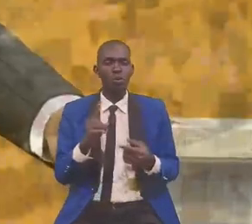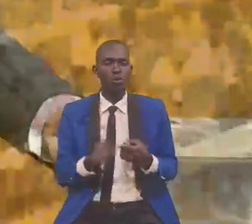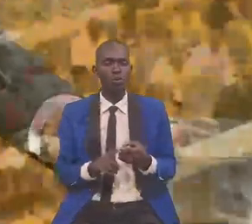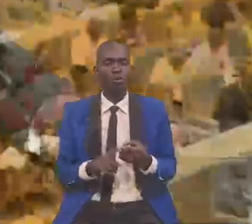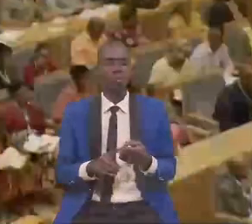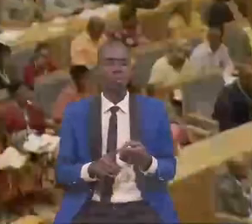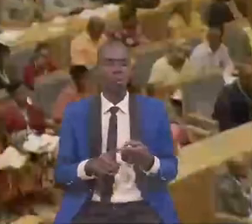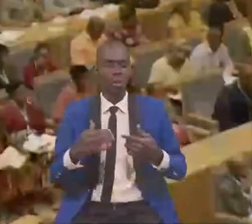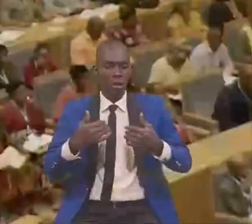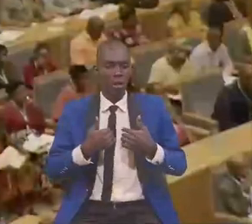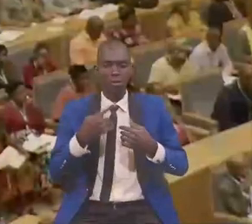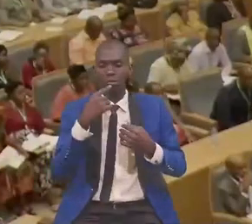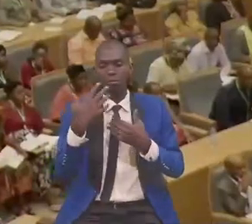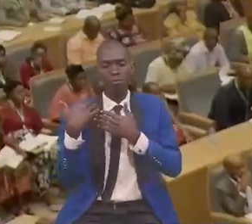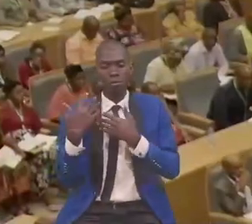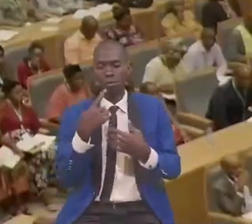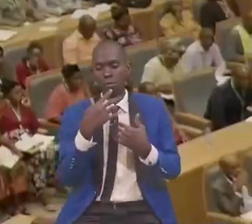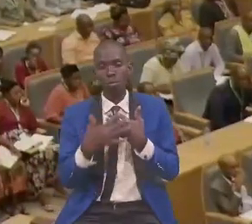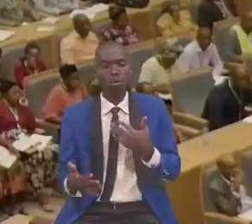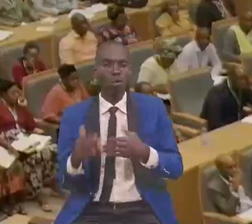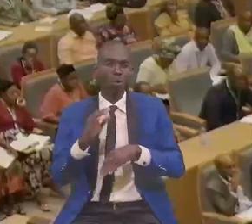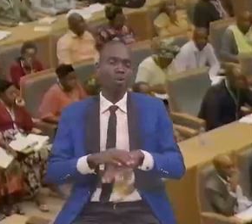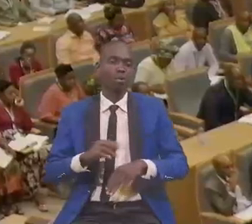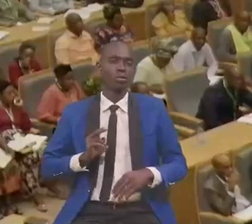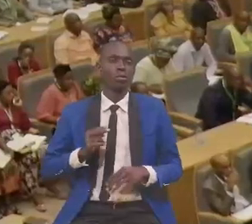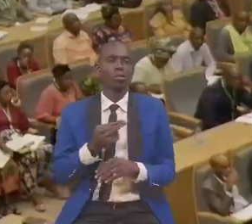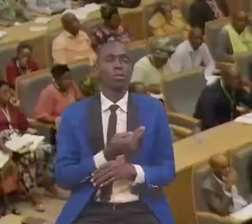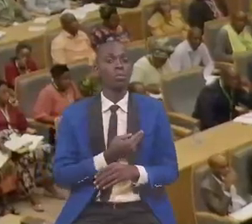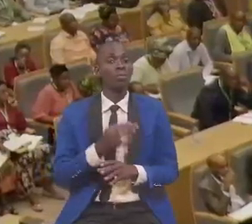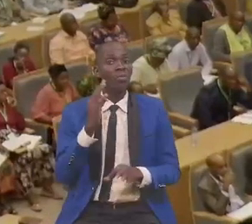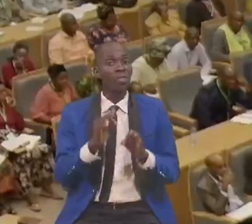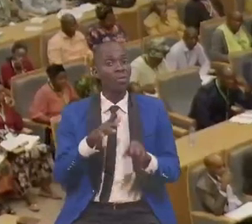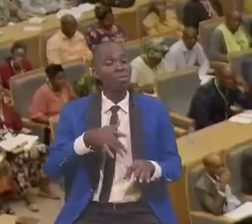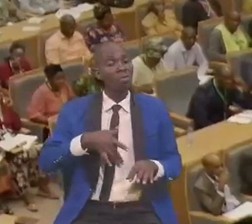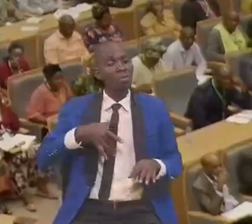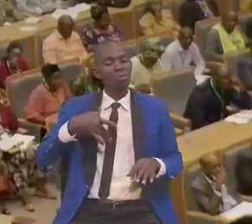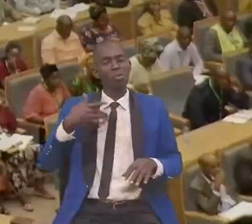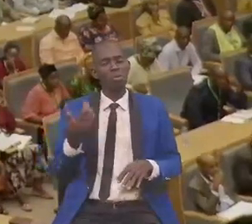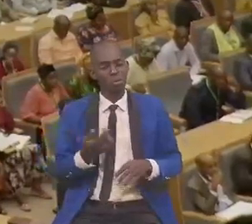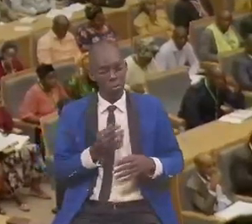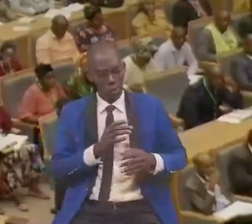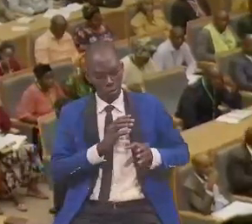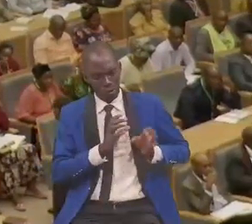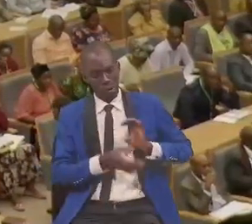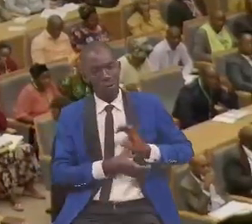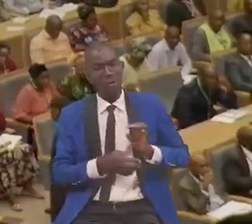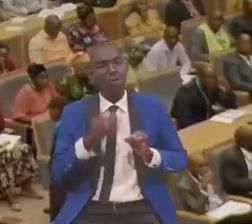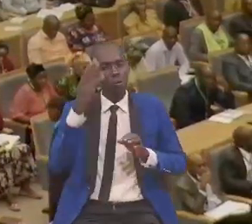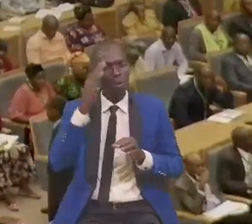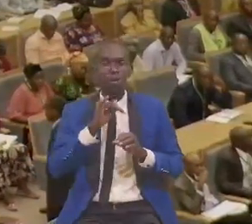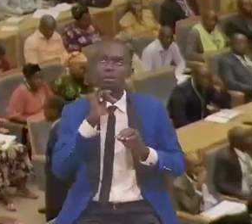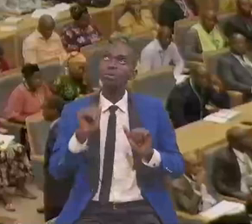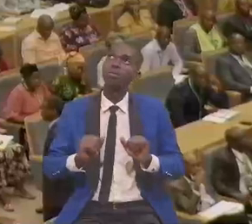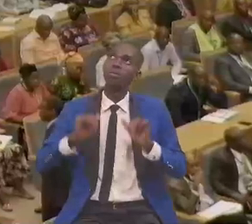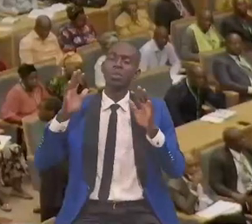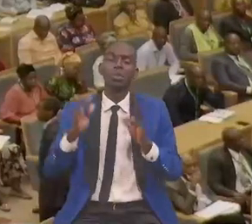à vouloir faire retomber le sang de cet homme sur vous? Si vous êtes convaincu, n'argumentez pas. Si vous sentez coupable, n'argumentez